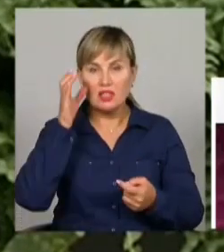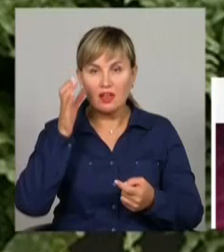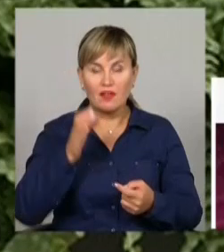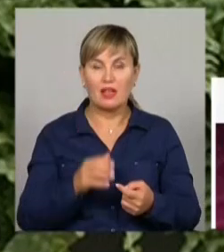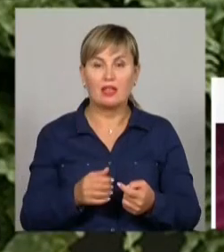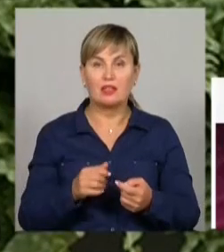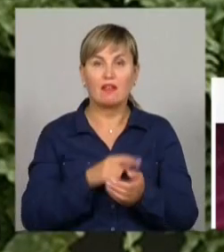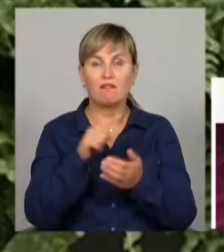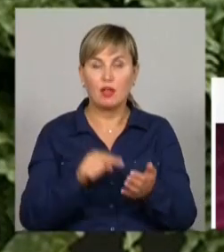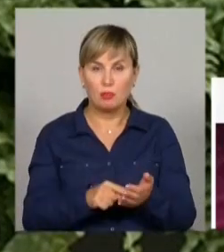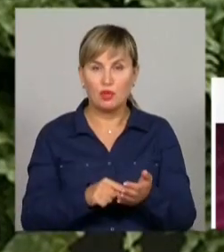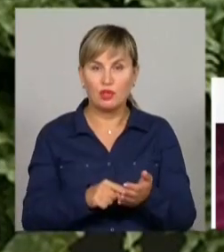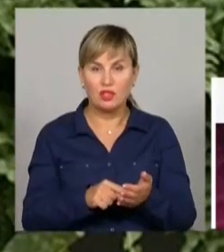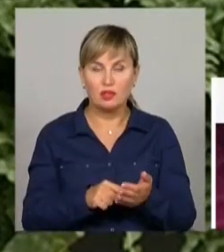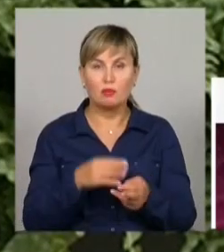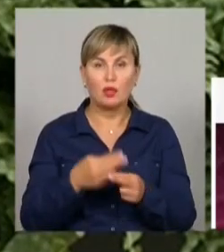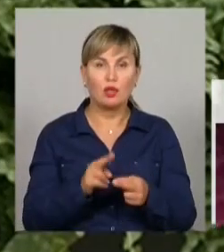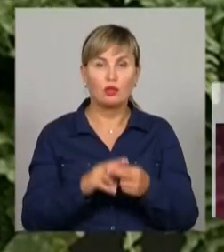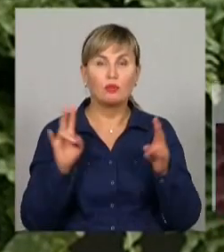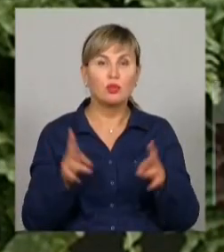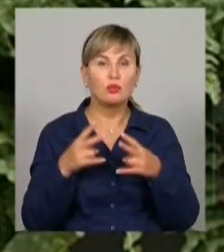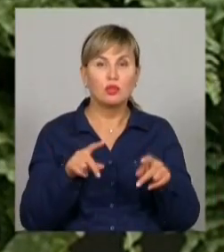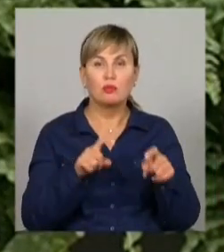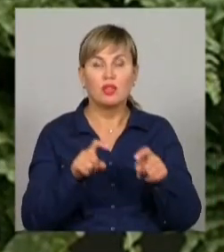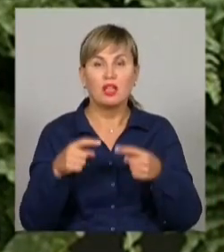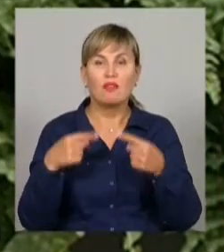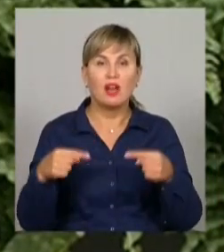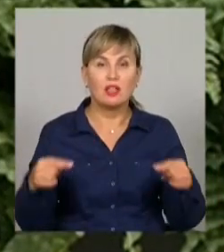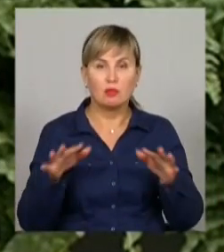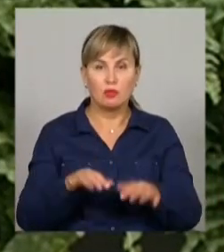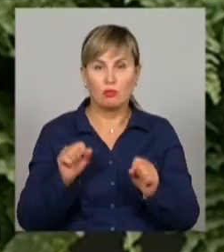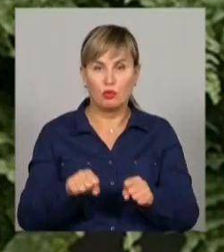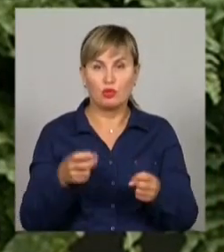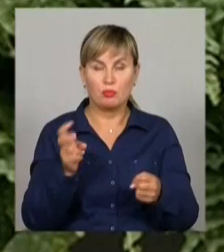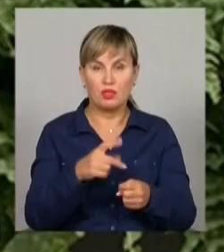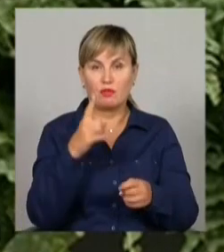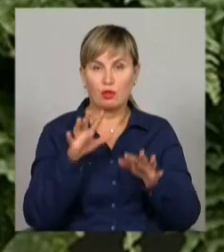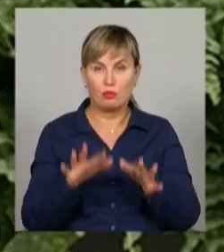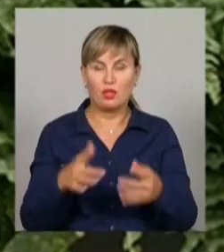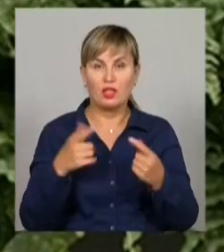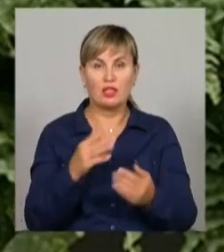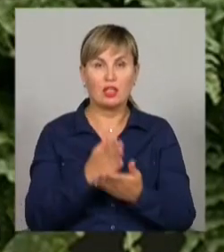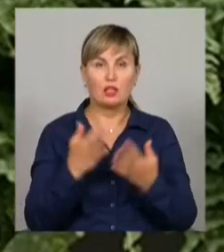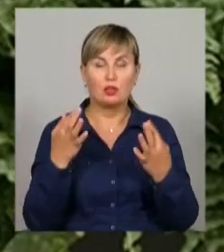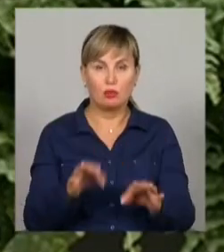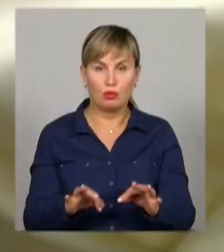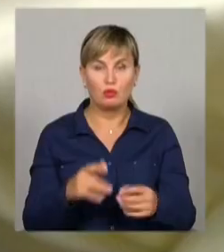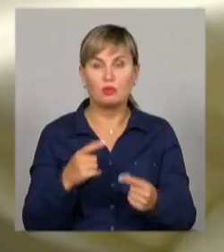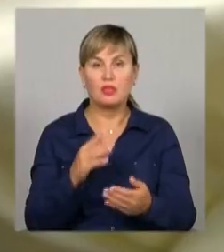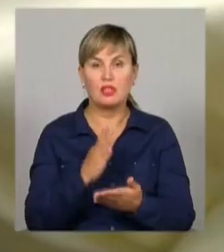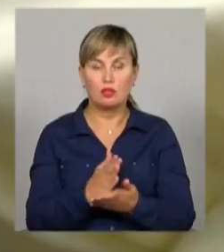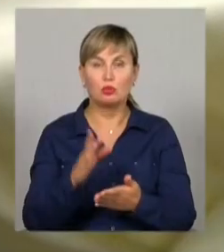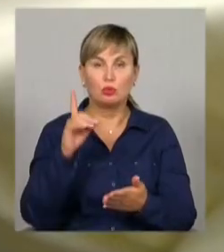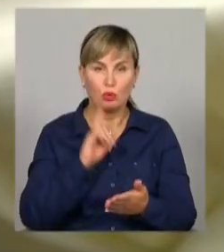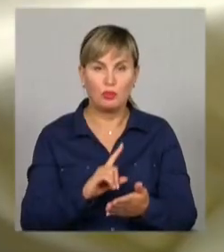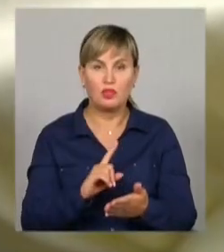есть вопросы, по которым не нужно бегать в разные инстанции. Можно прийти в одно место, где есть доступ, где есть